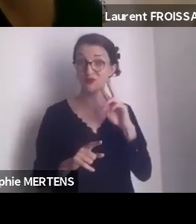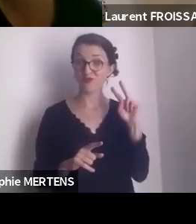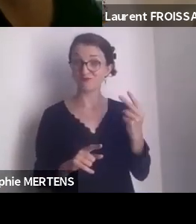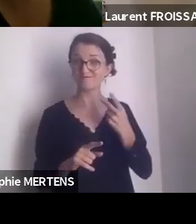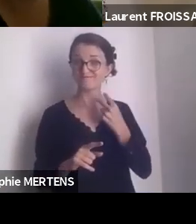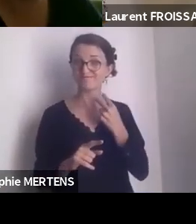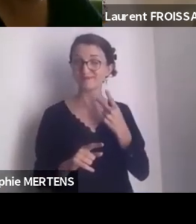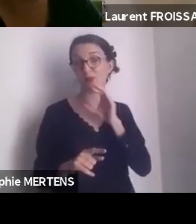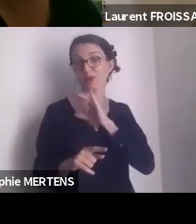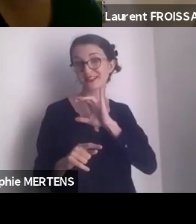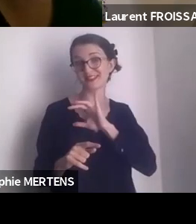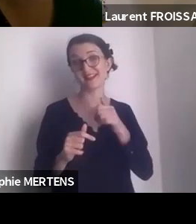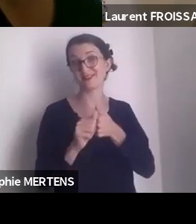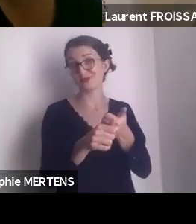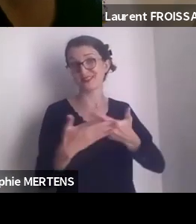d'adopter